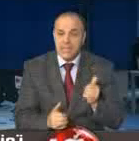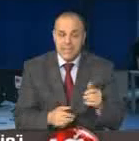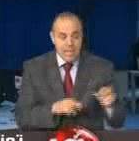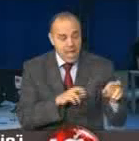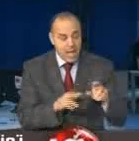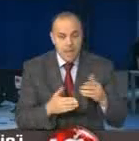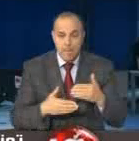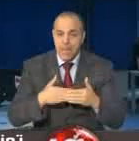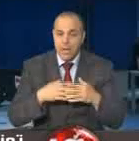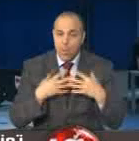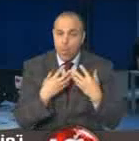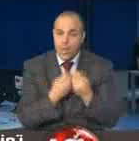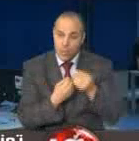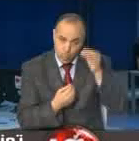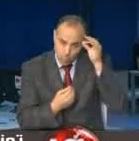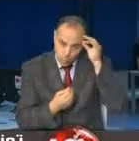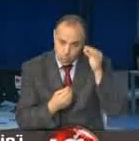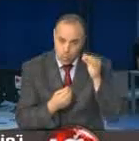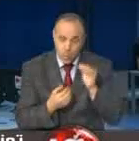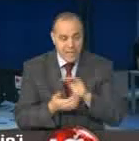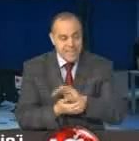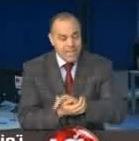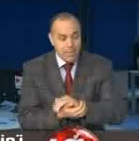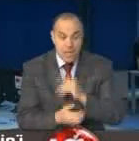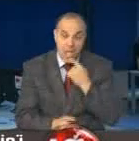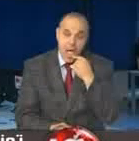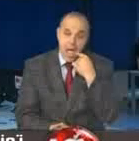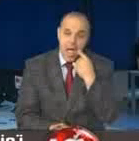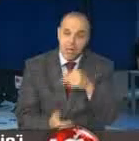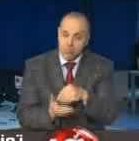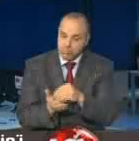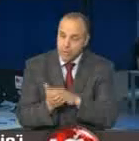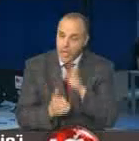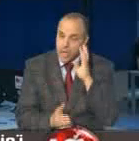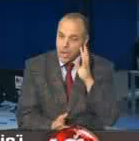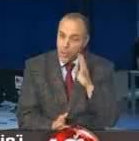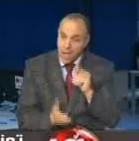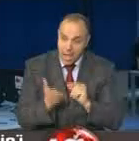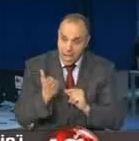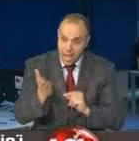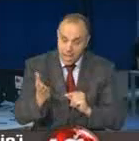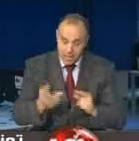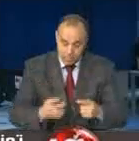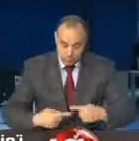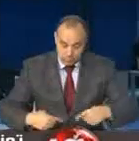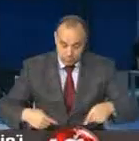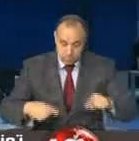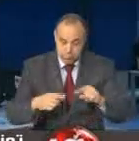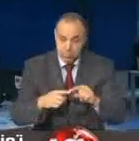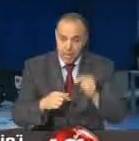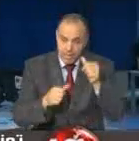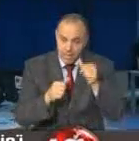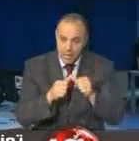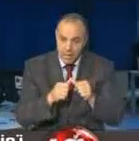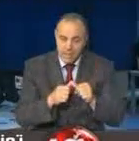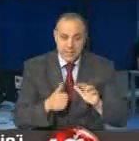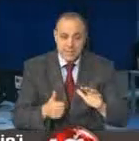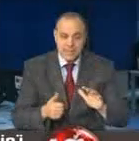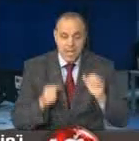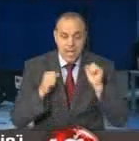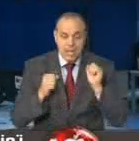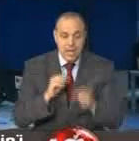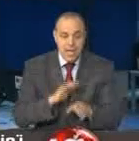لإعادة بناء الوحدة الوطنية والسلام. وقد سجلت الندوة التي تعقد على هامش الذكرى السادسة لاندلاع